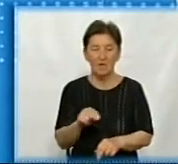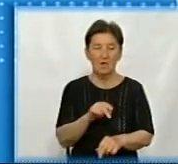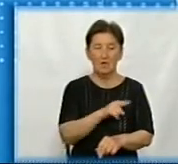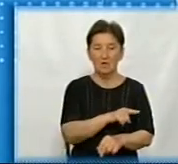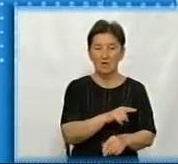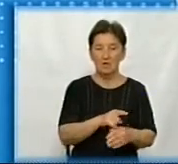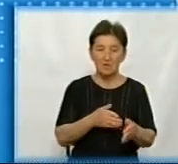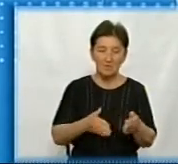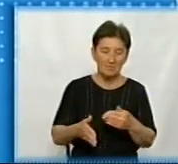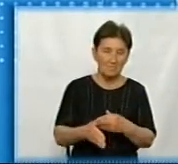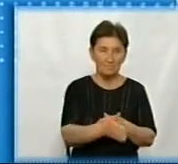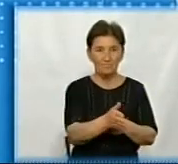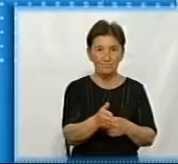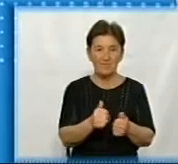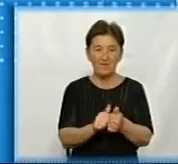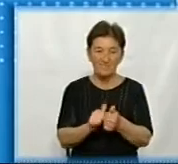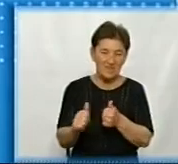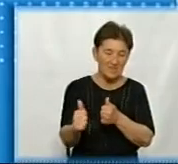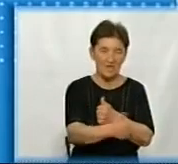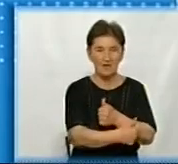вони пішли вні закону.